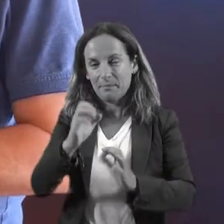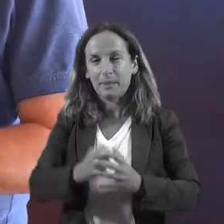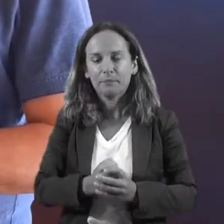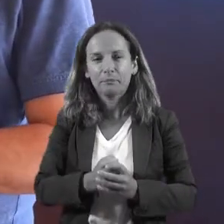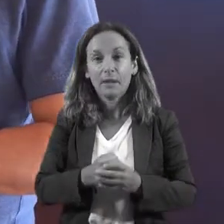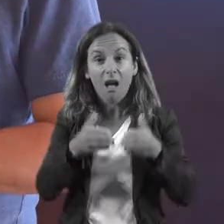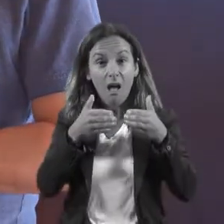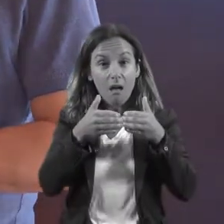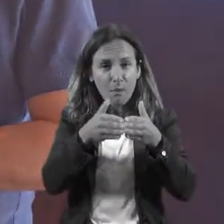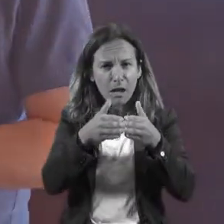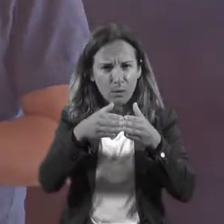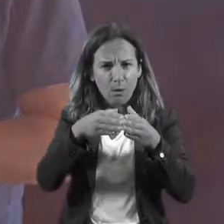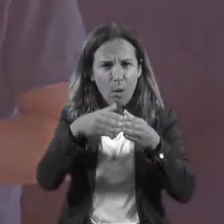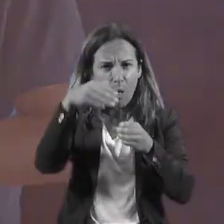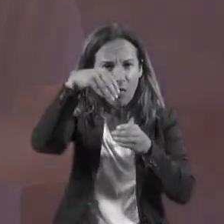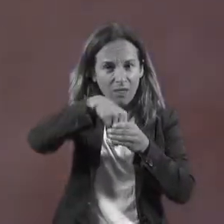interruptor,